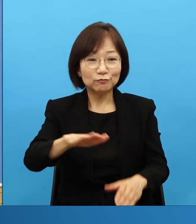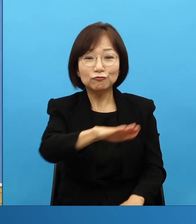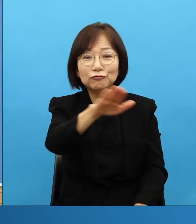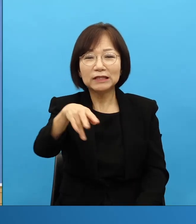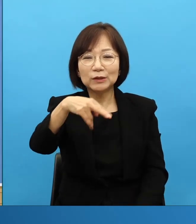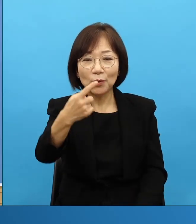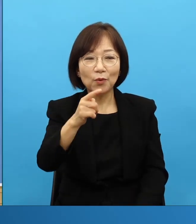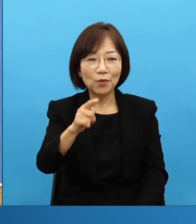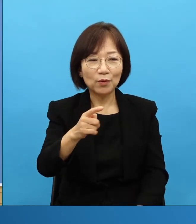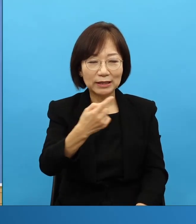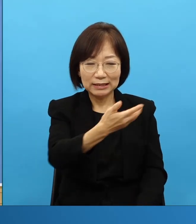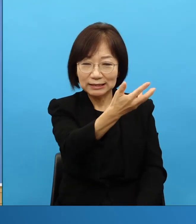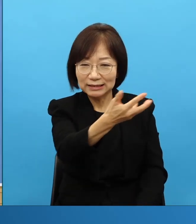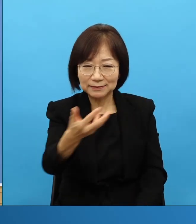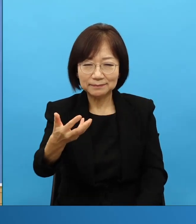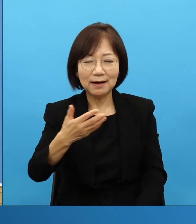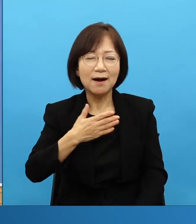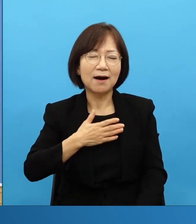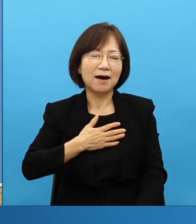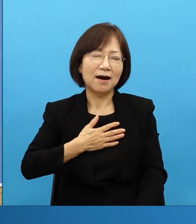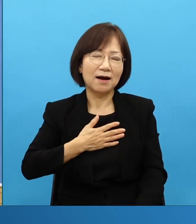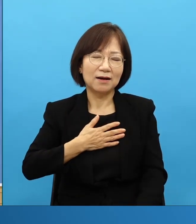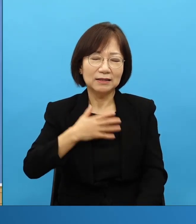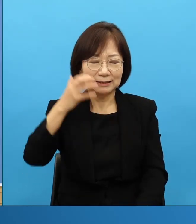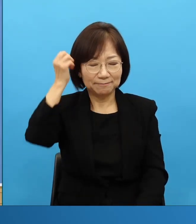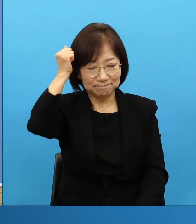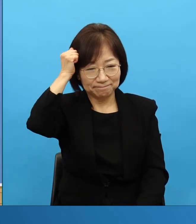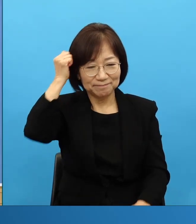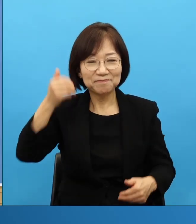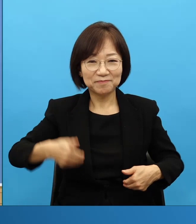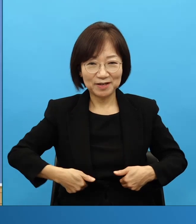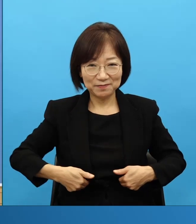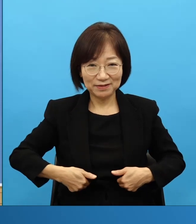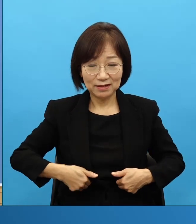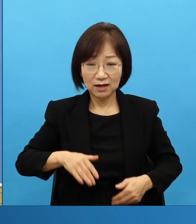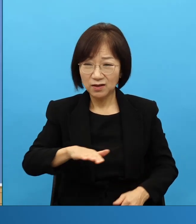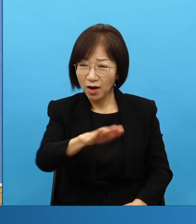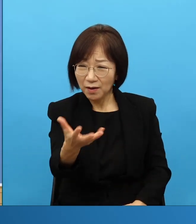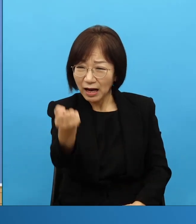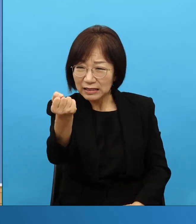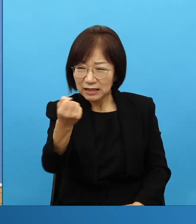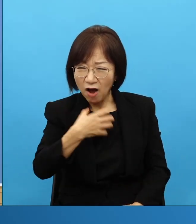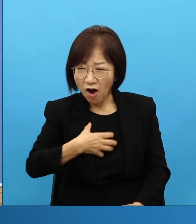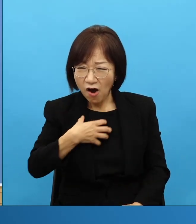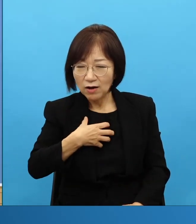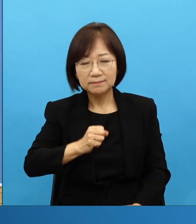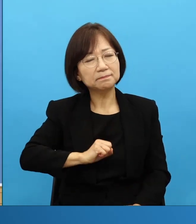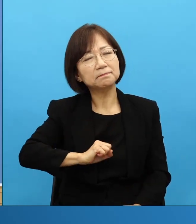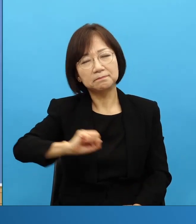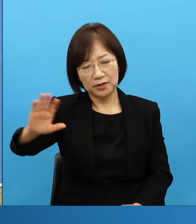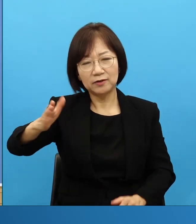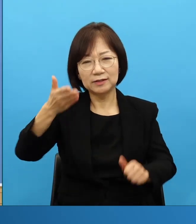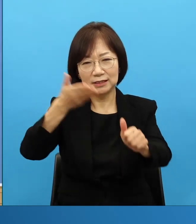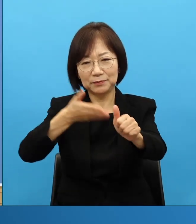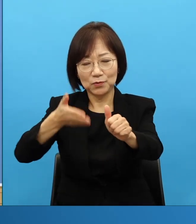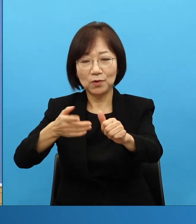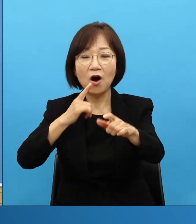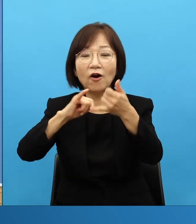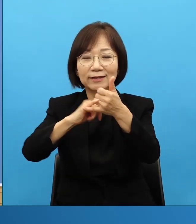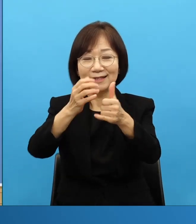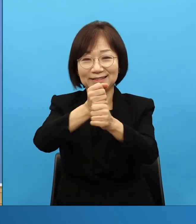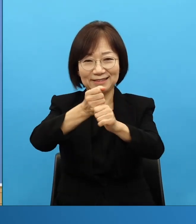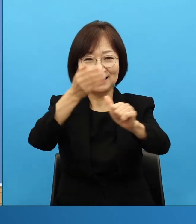you must hold on to as 지금 well. 하고 있는 걱정 다 내버려도 됩니다. 언약 잡으세요. Let go of all the worries that you have today. Hold on to this 저는 covenant.